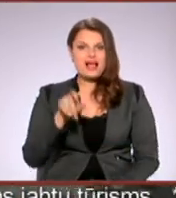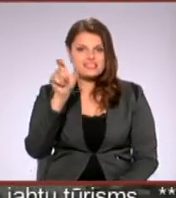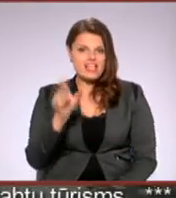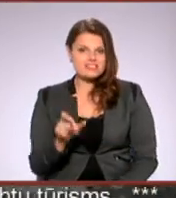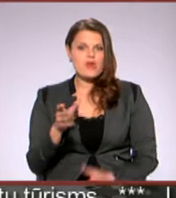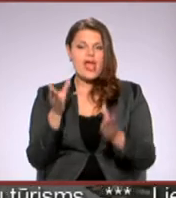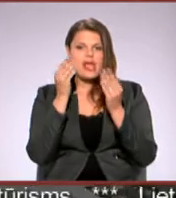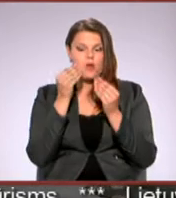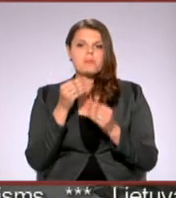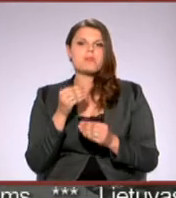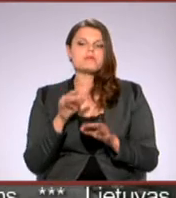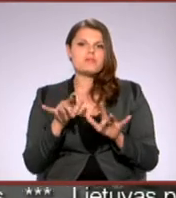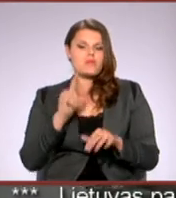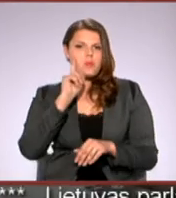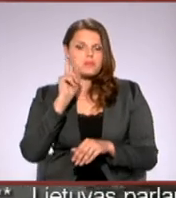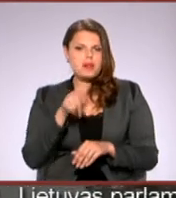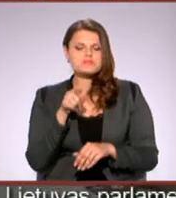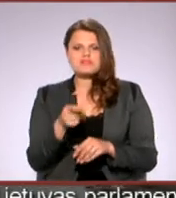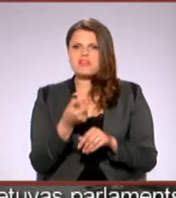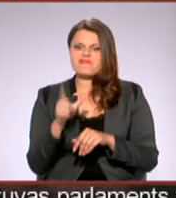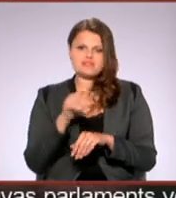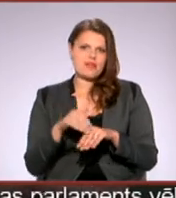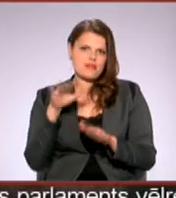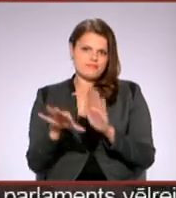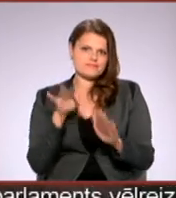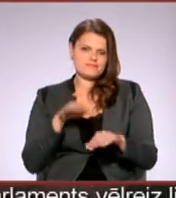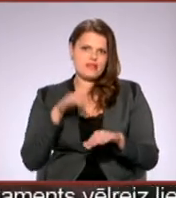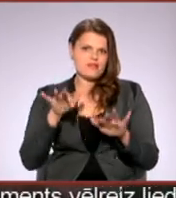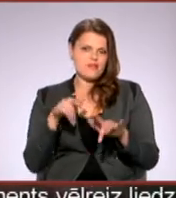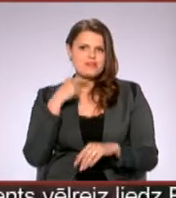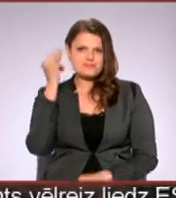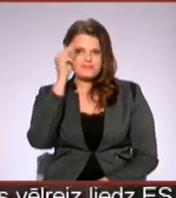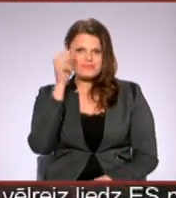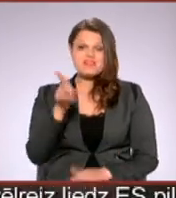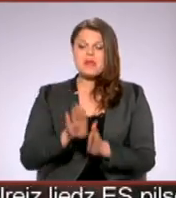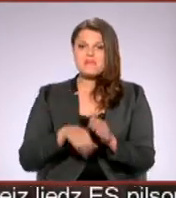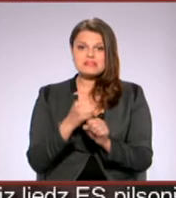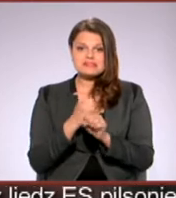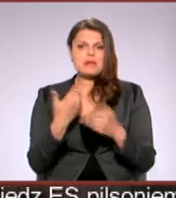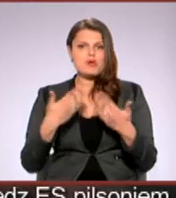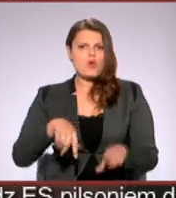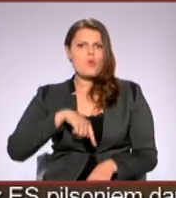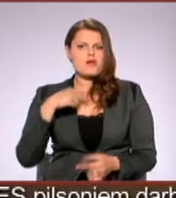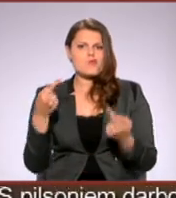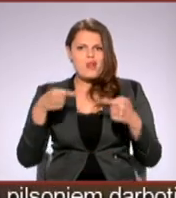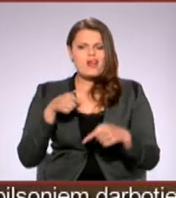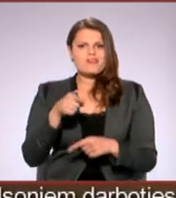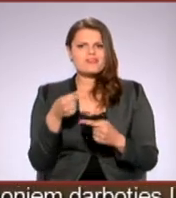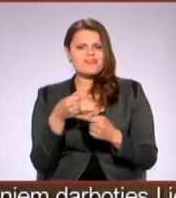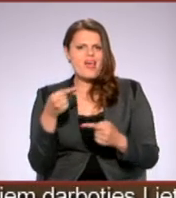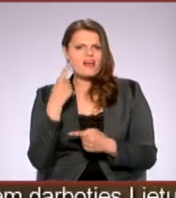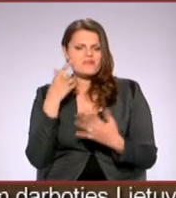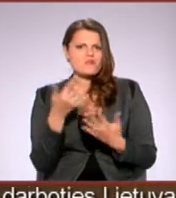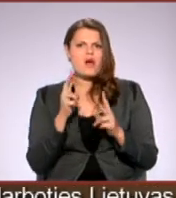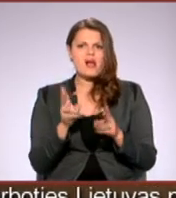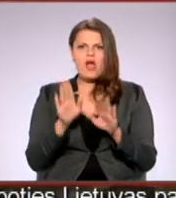apgūt datorprasmes šajā projektā viņa uzrunājusi visvairāk. Kundze jau kādu laiku ir bez darba un pagaidām ir visai skeptiska par iespējām